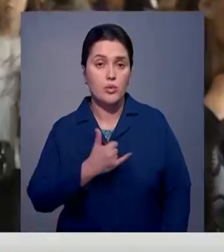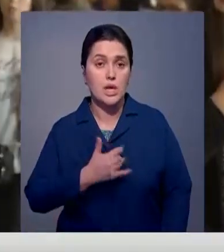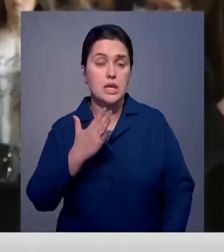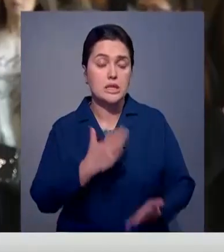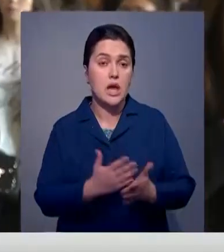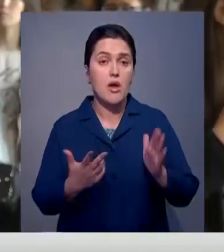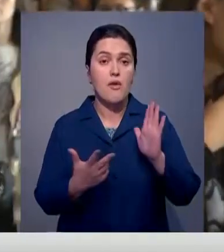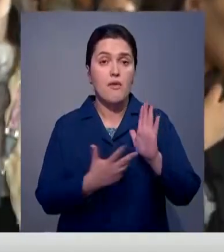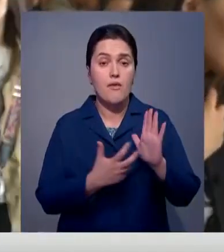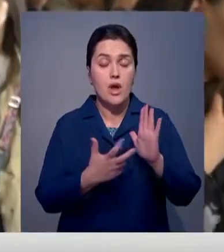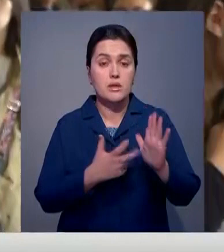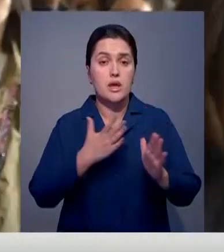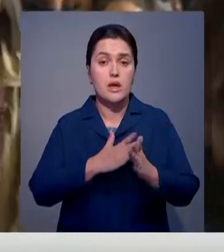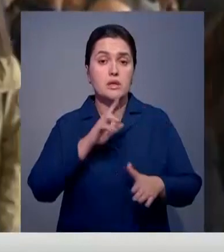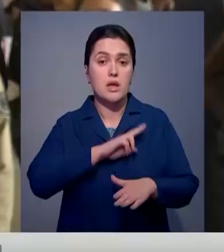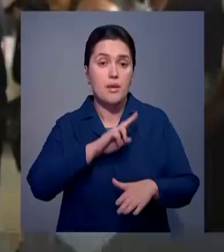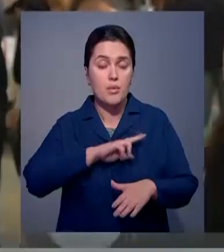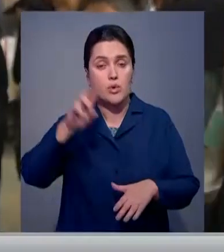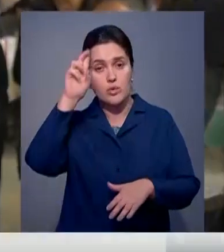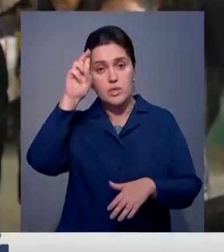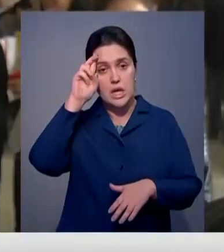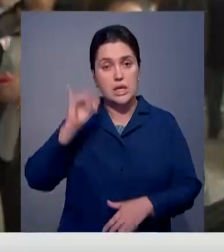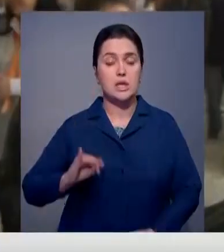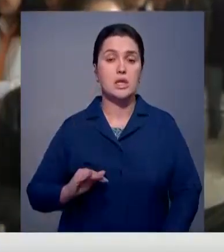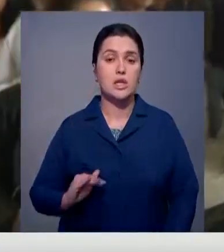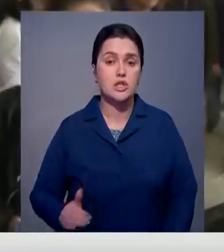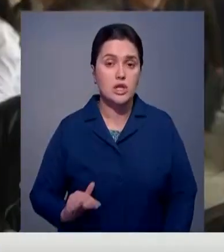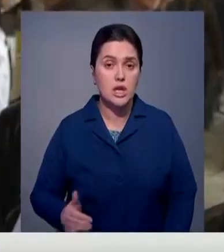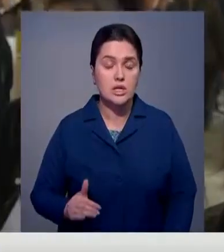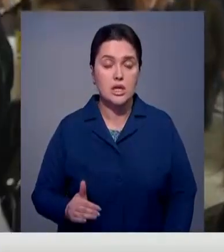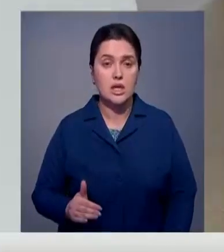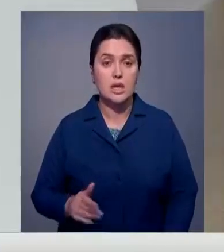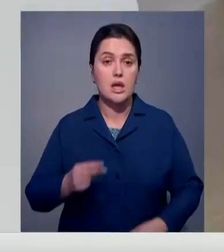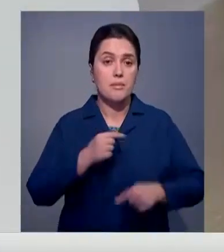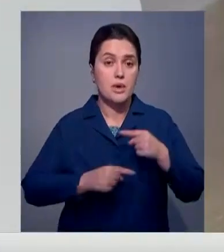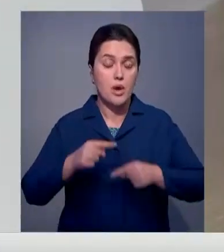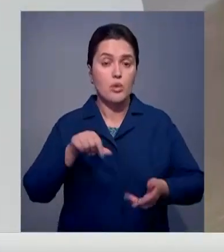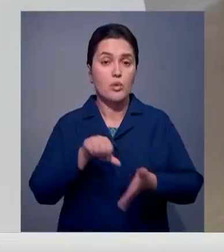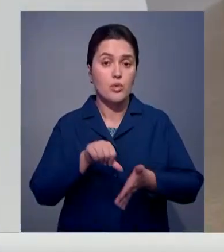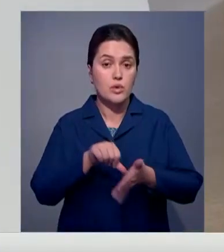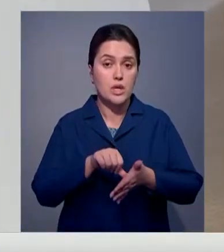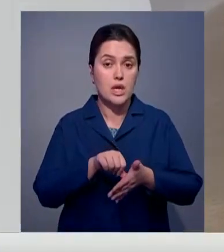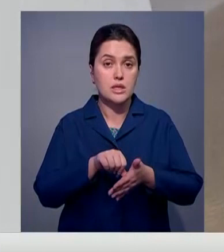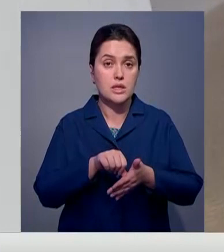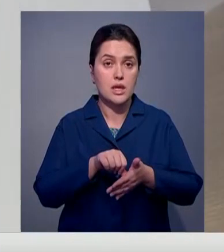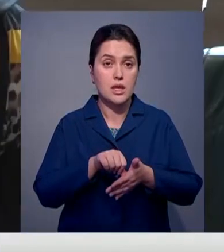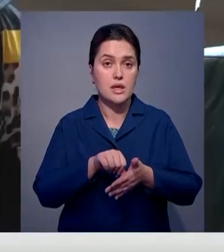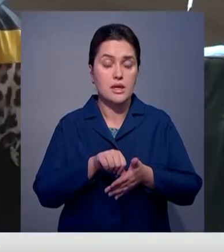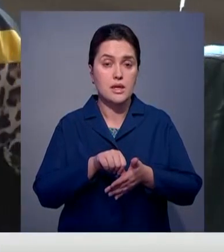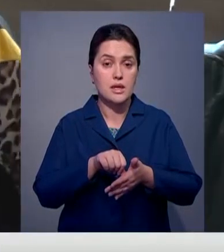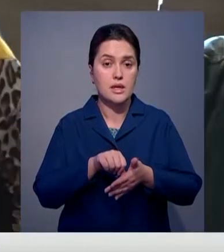форм собственности, здесь и государственные, и частные, и предприниматели тоже принимают участие. Ярмарку вакансиями ежегодно проводим,